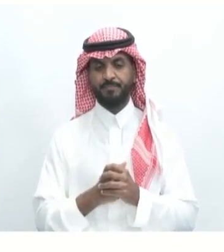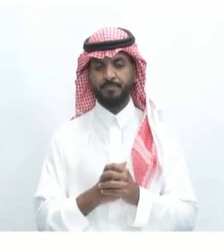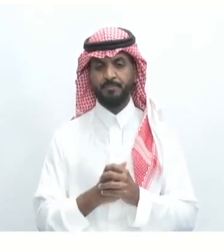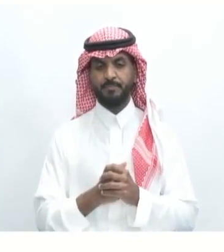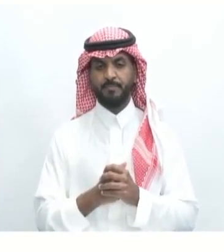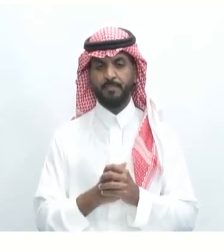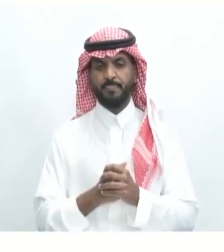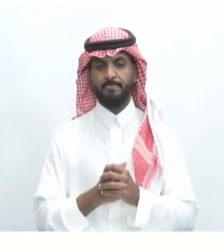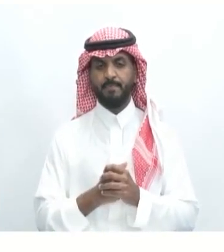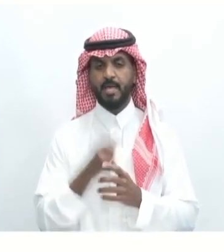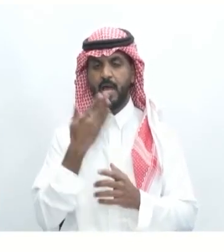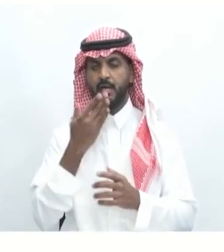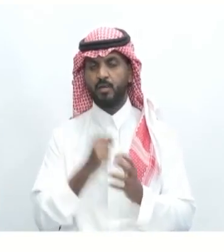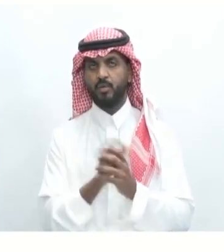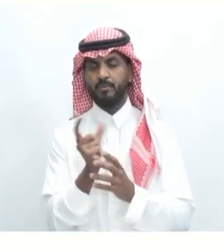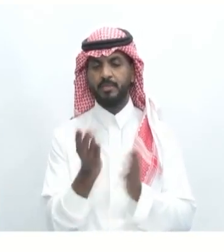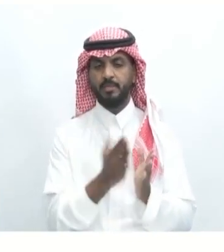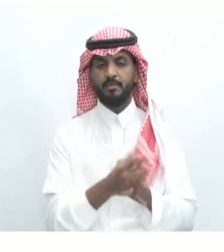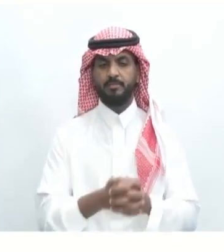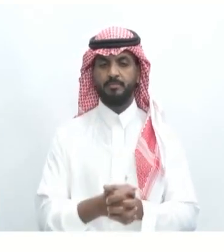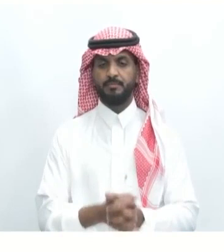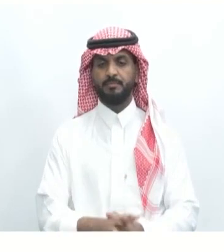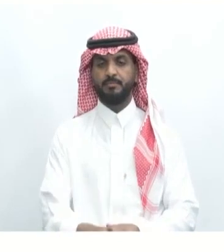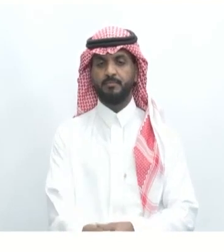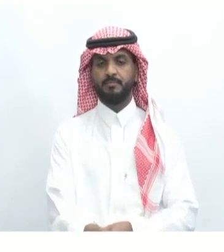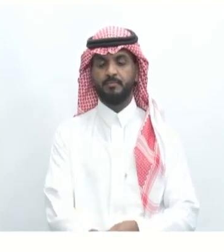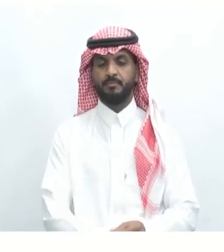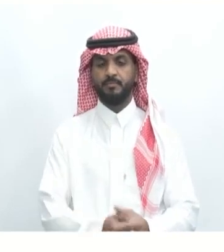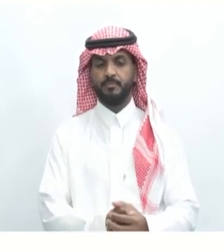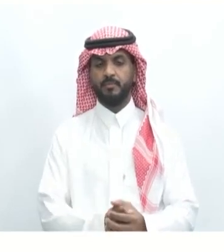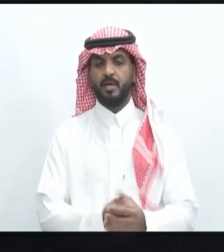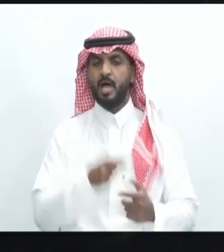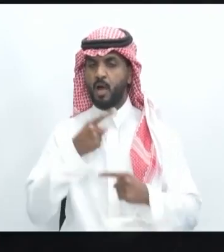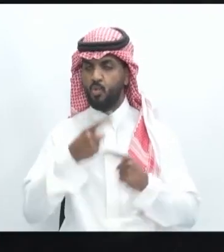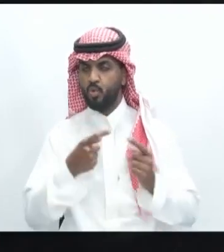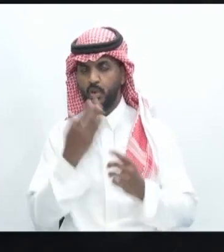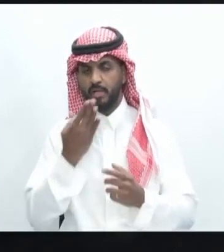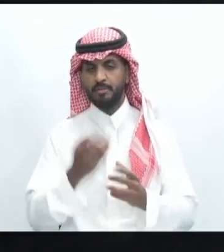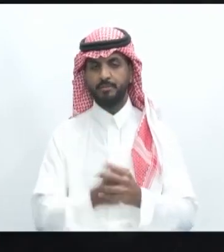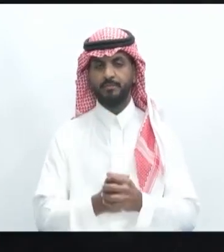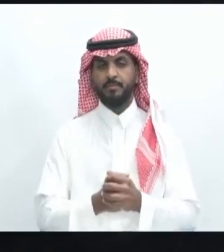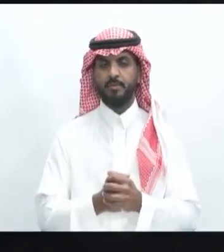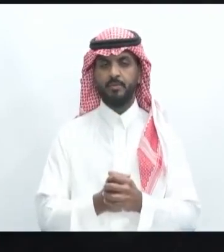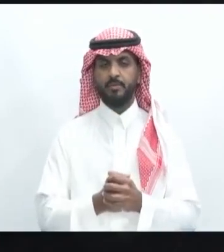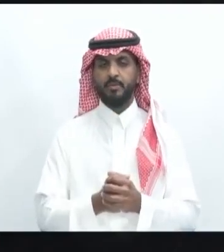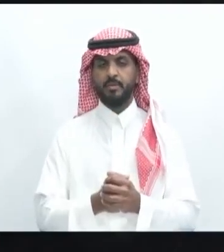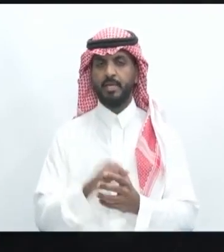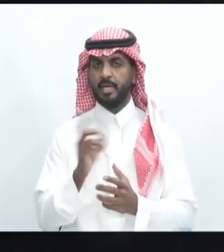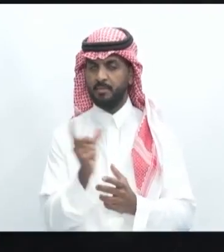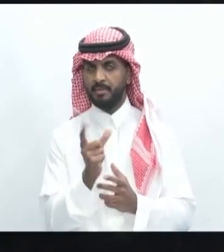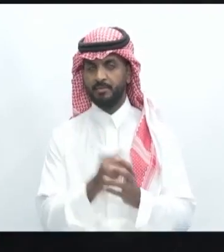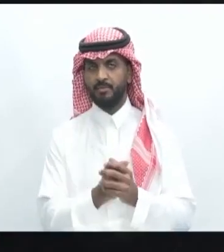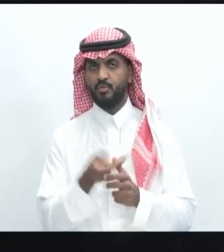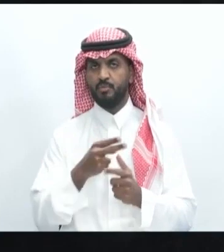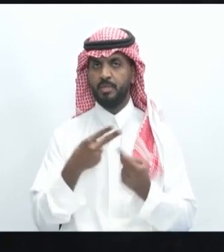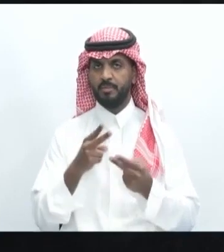المعارف اقرا الكلمات الاتيه اذا حاولوا قراءه طلابي وطالبات الكلمات الاتيه